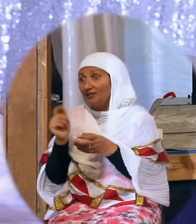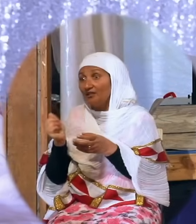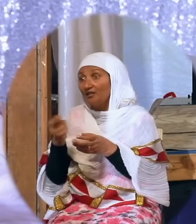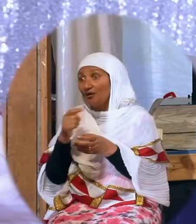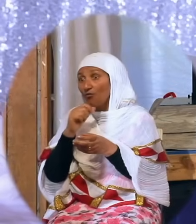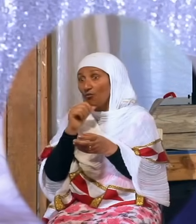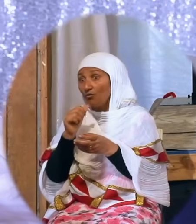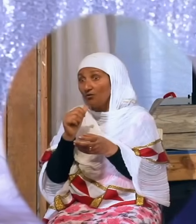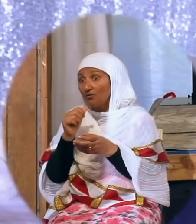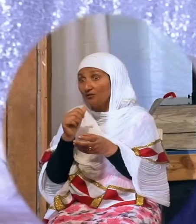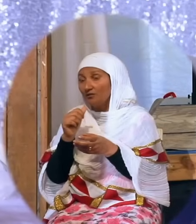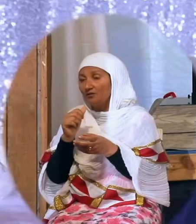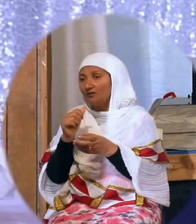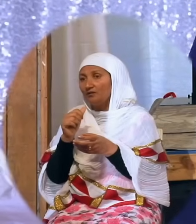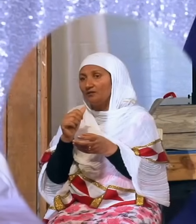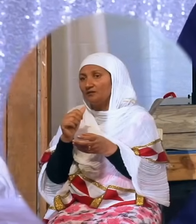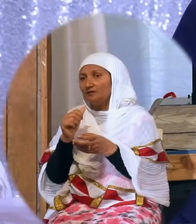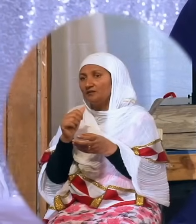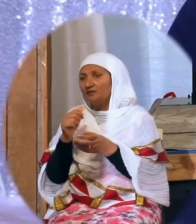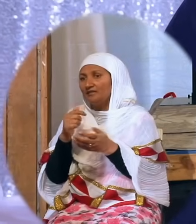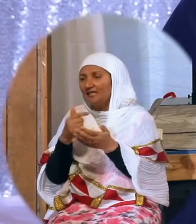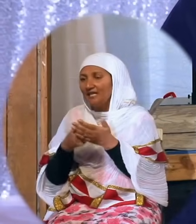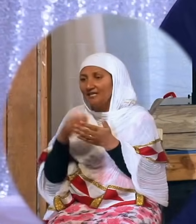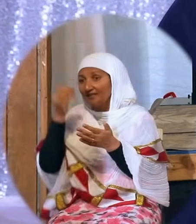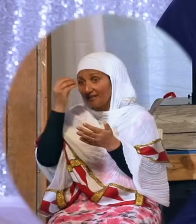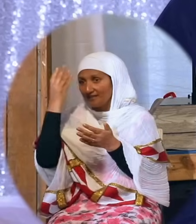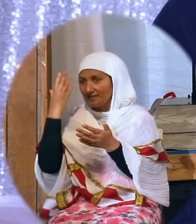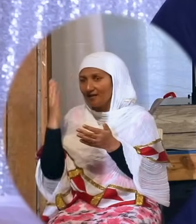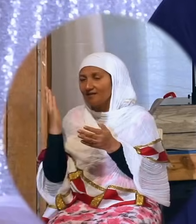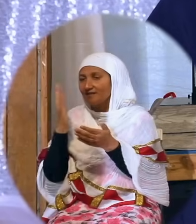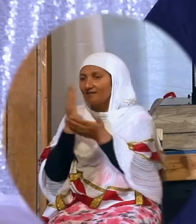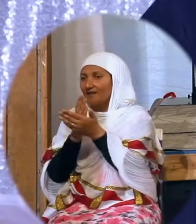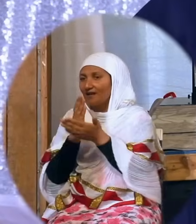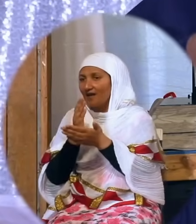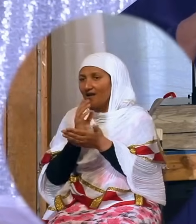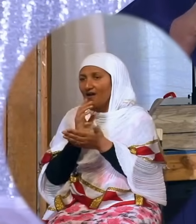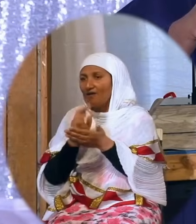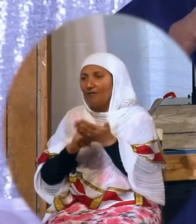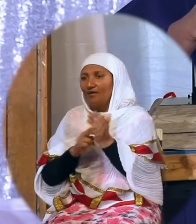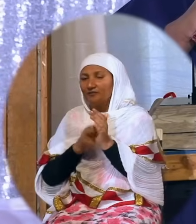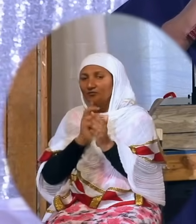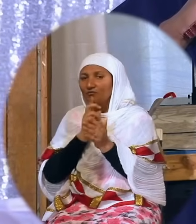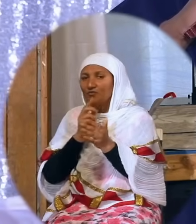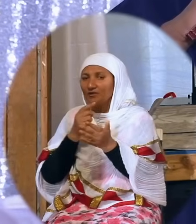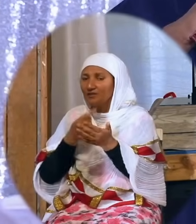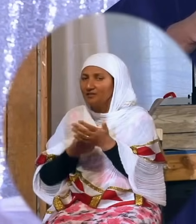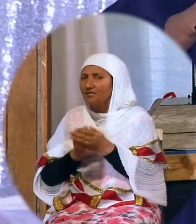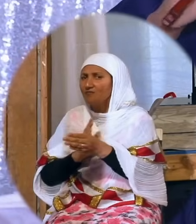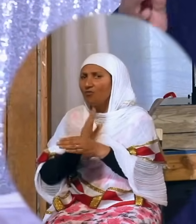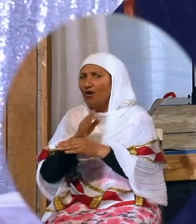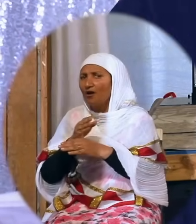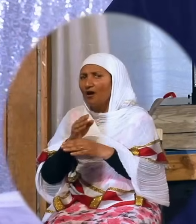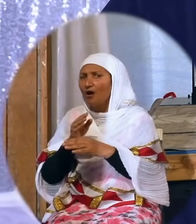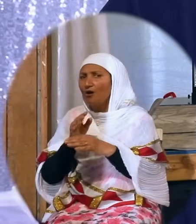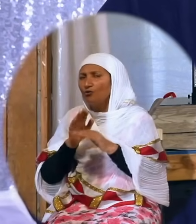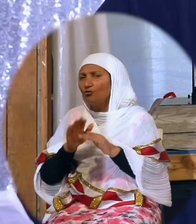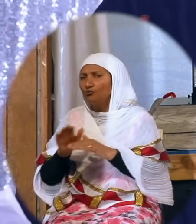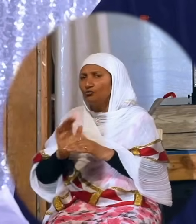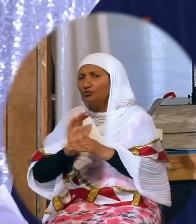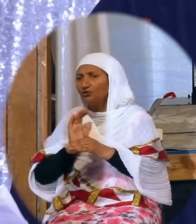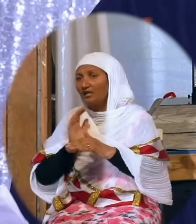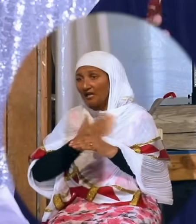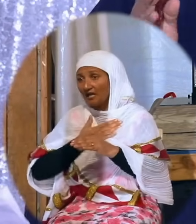እንዳይሆን አያችሁ ይሄ ተረሳ ተዘጋ ማለት ከዚያ በኋላ ልጆቼ እንዲህ አይነት ሰው